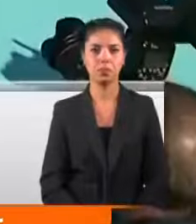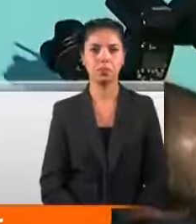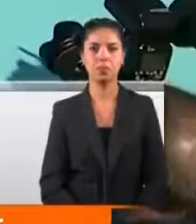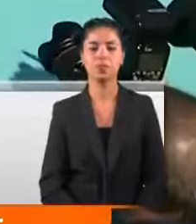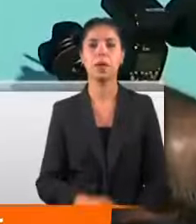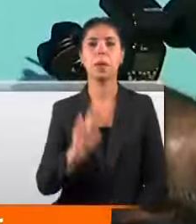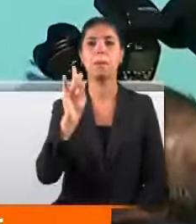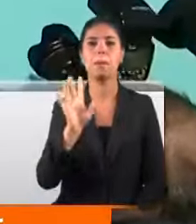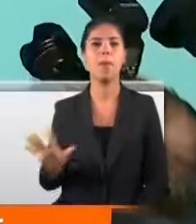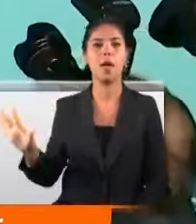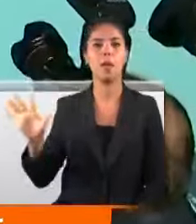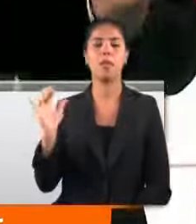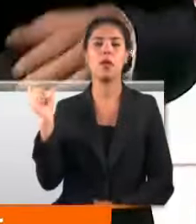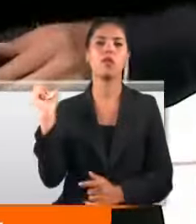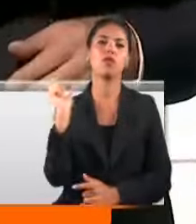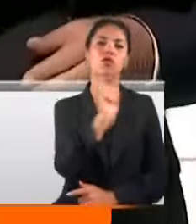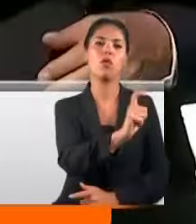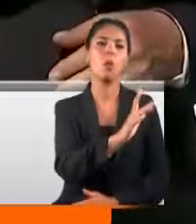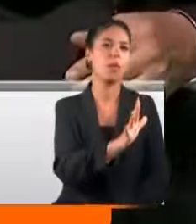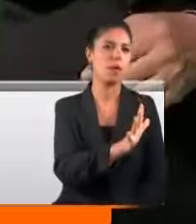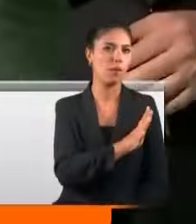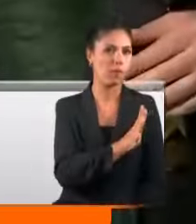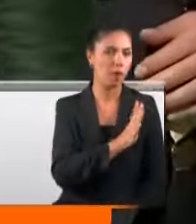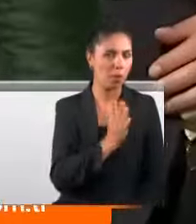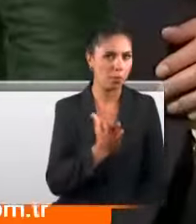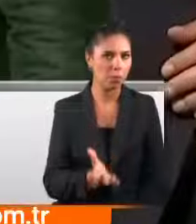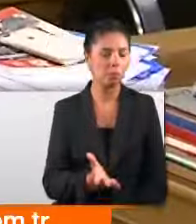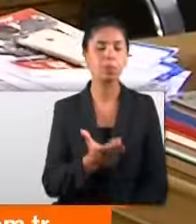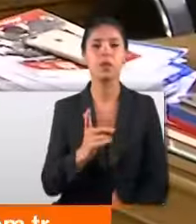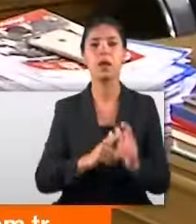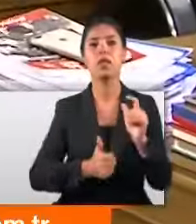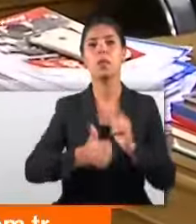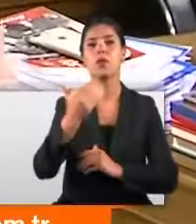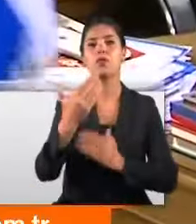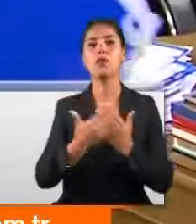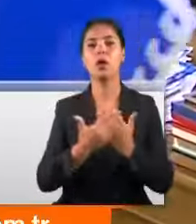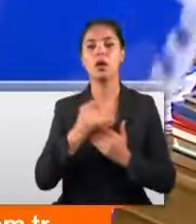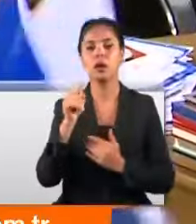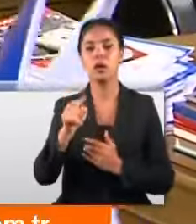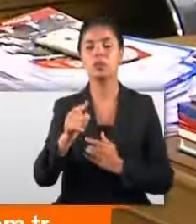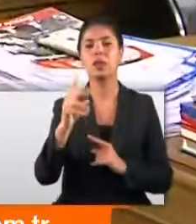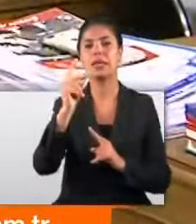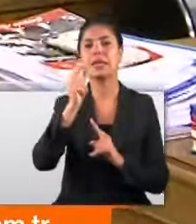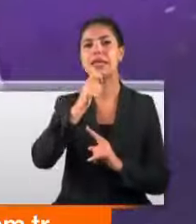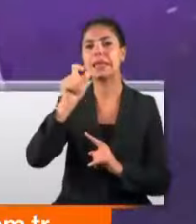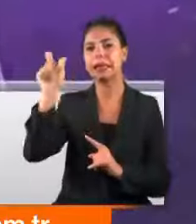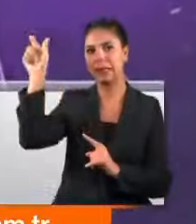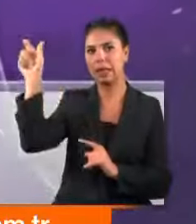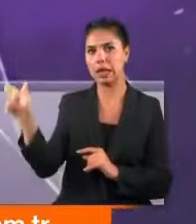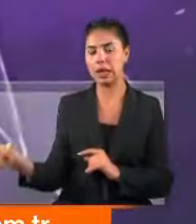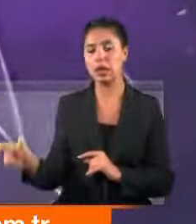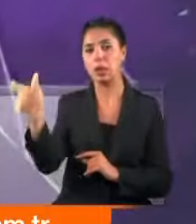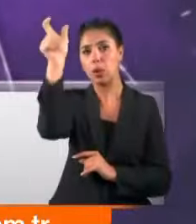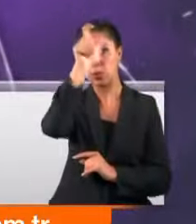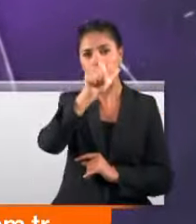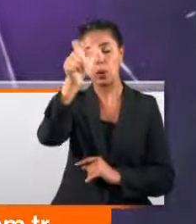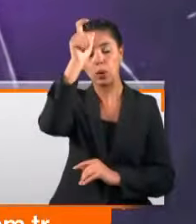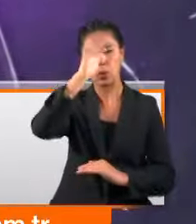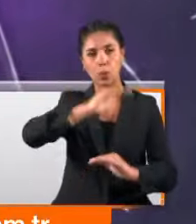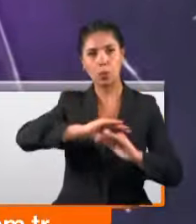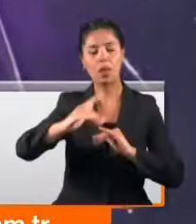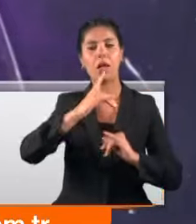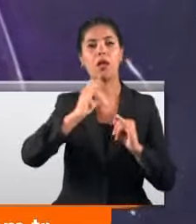MHP cephesi de sessiz kalmadı Özkan'ın skandal sözlerine. Genel Başkan Yardımcısı İzzet Ulvi Yönter, Türkiye'ye ve Türk